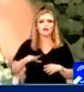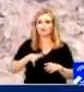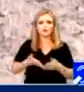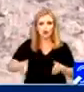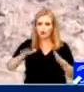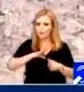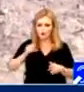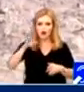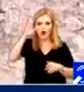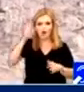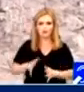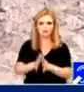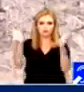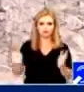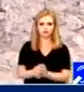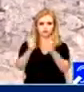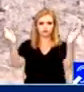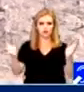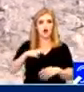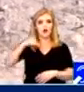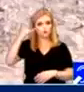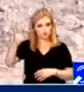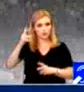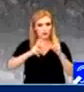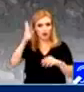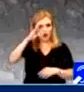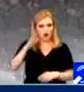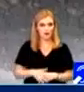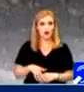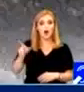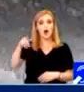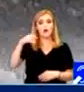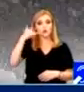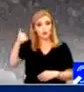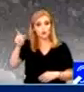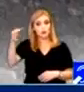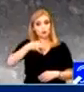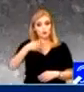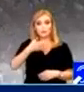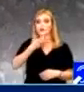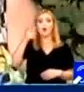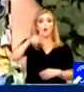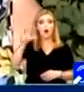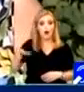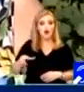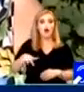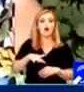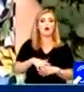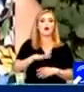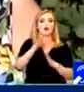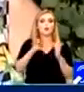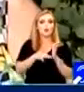acolo. Și am sudat la apă canal. Ei le-au luat și au spus că ei n-au oameni și orașul stă fără apă,